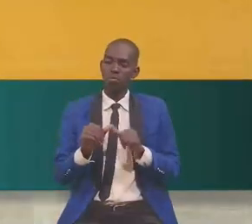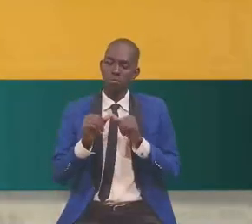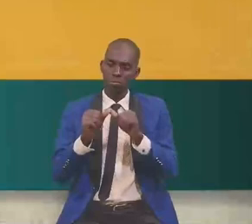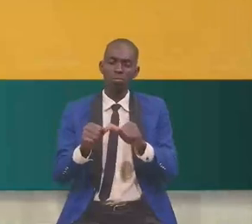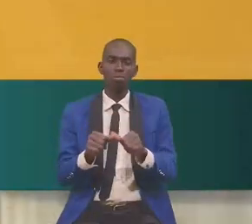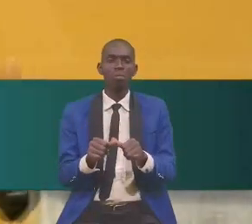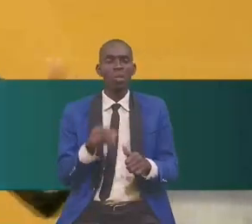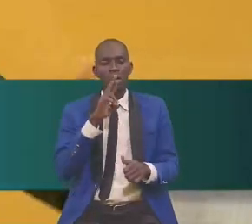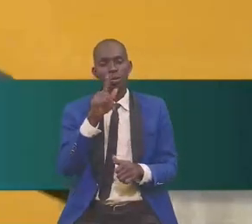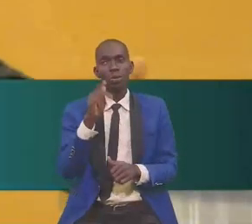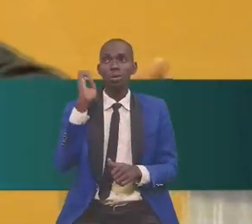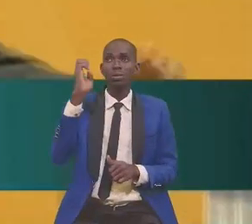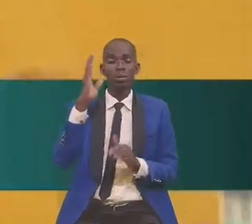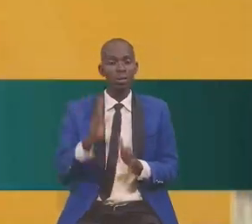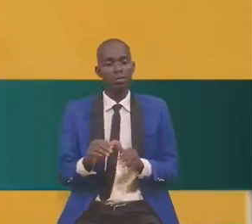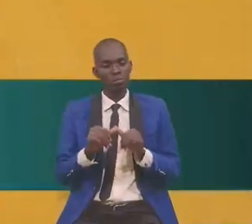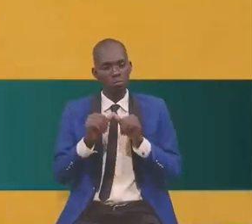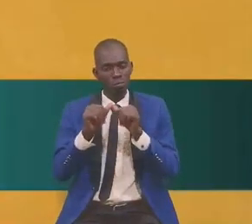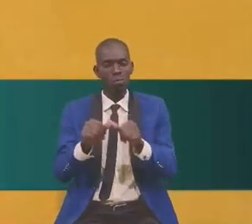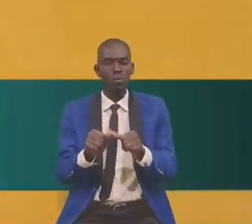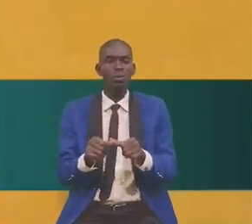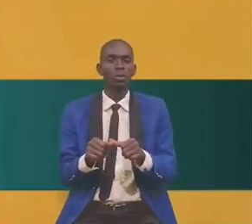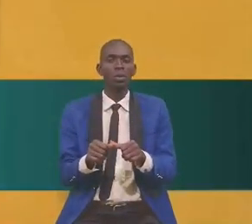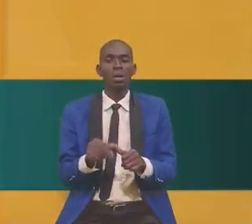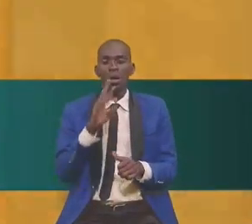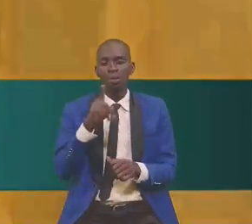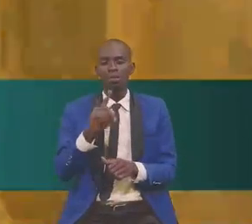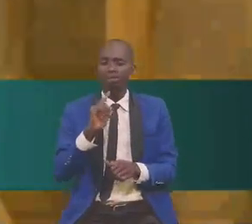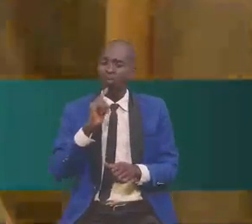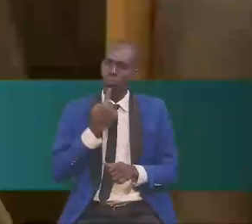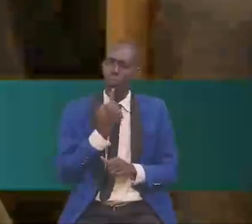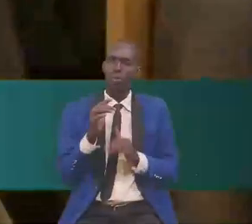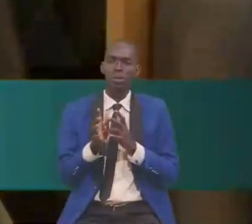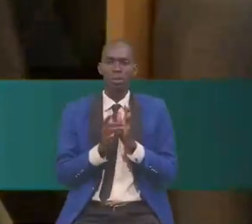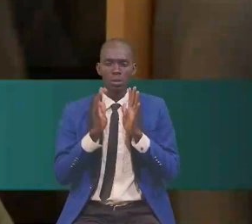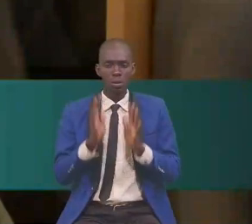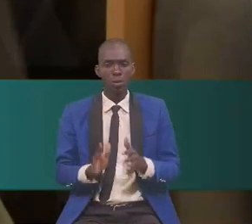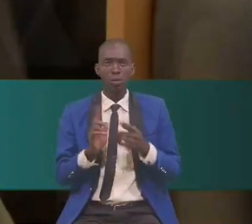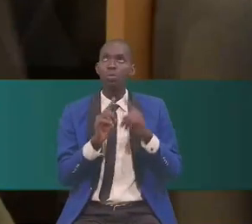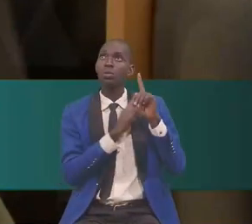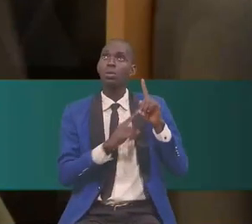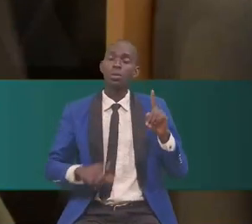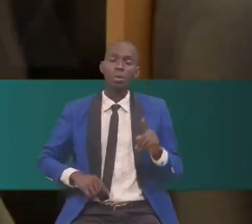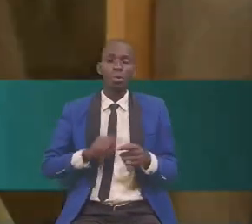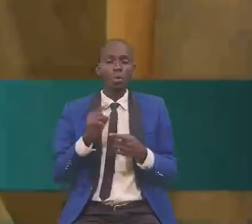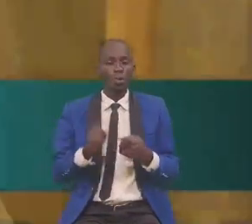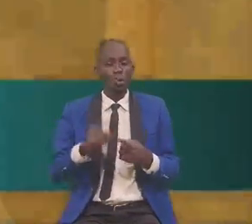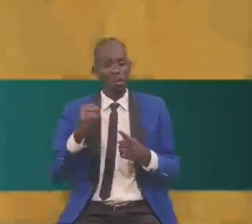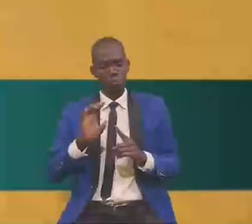continu? Est-ce que tu es un chrétien engagé au Seigneur? Quand les conditions s'empirent